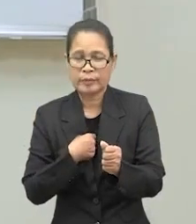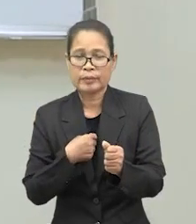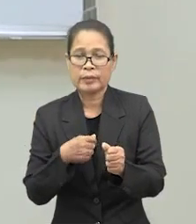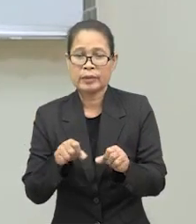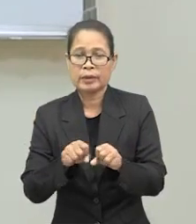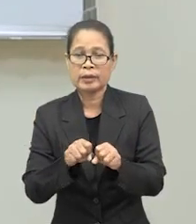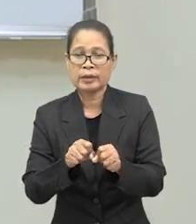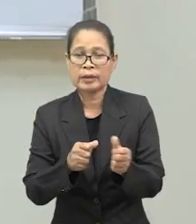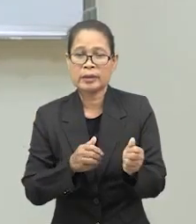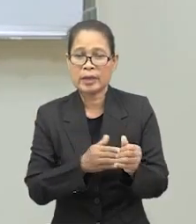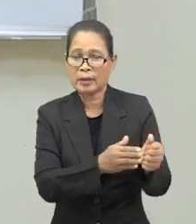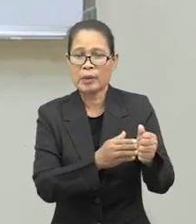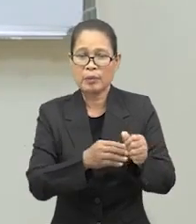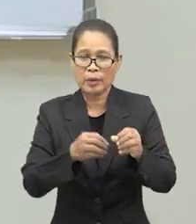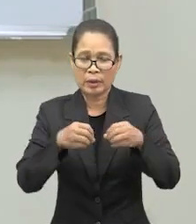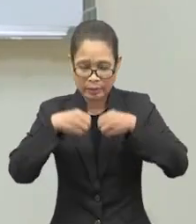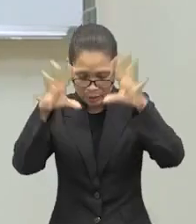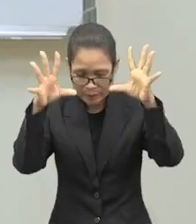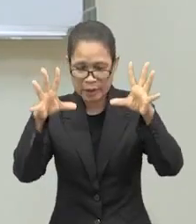riêng chùm mùi nè kêu tam